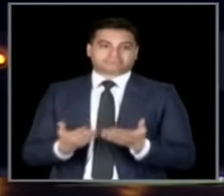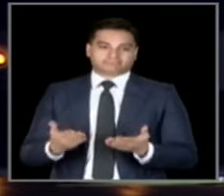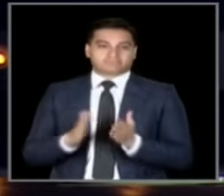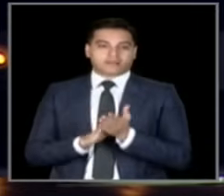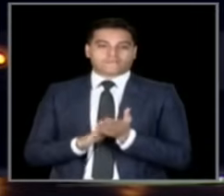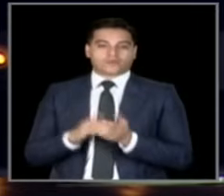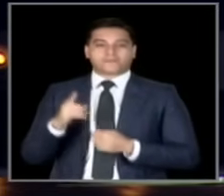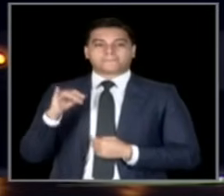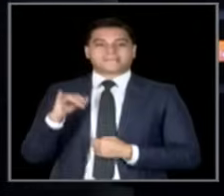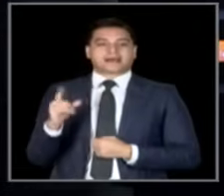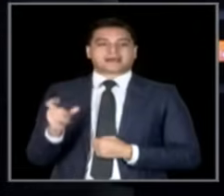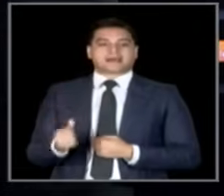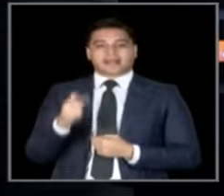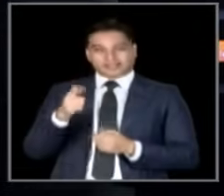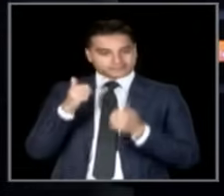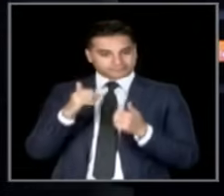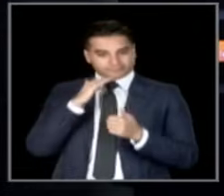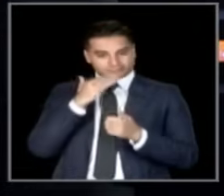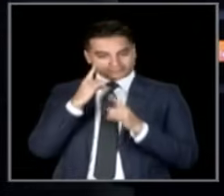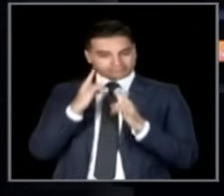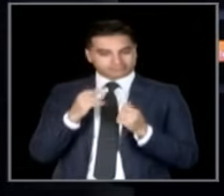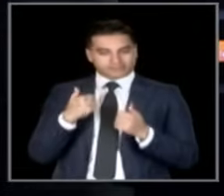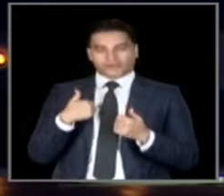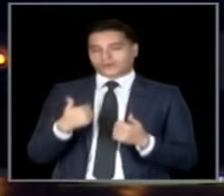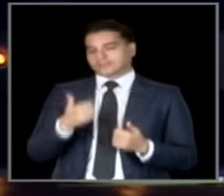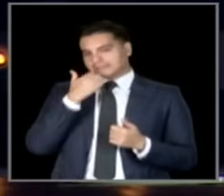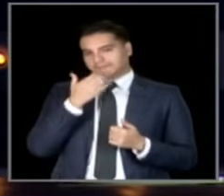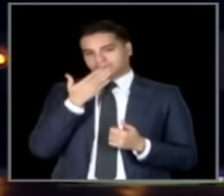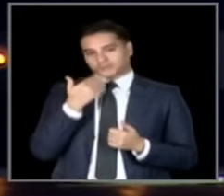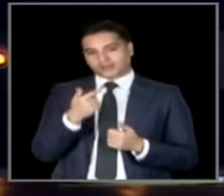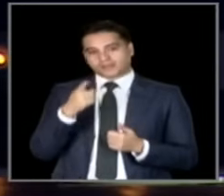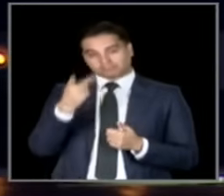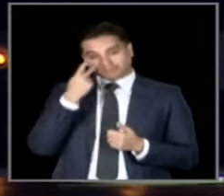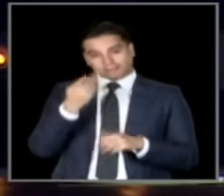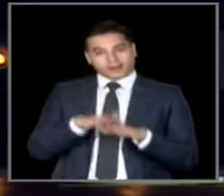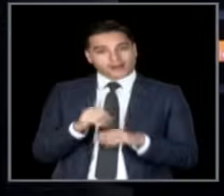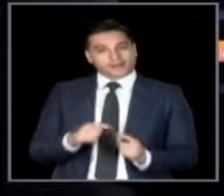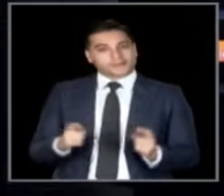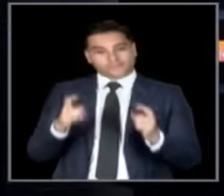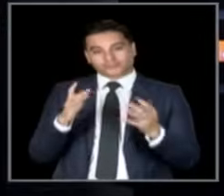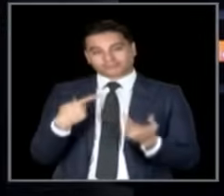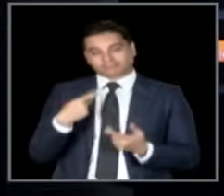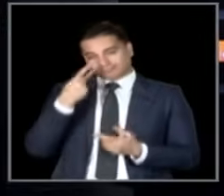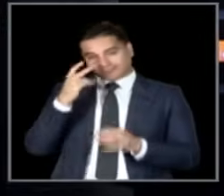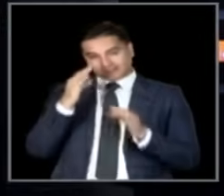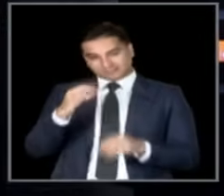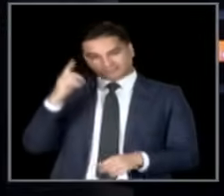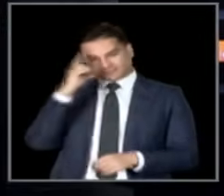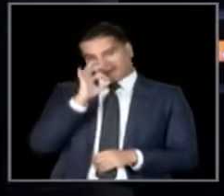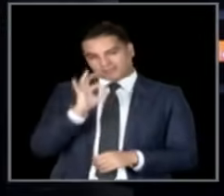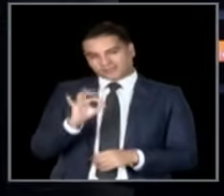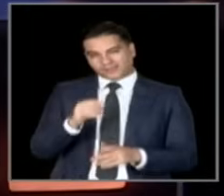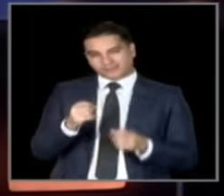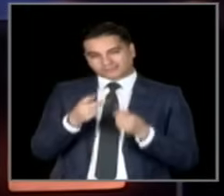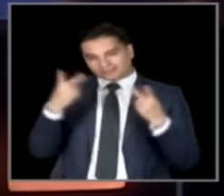برافو عليكم. ميرنا ازاي؟ كاميرنا الحمد لله رب العالمين. ازاي حضرتك؟ انا كويس الحمد لله. متوقعه ايه من ماتش النهارده؟ اكيد هيكون ماتش صعب يعني، ومش